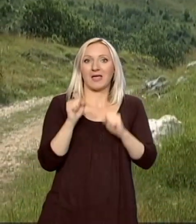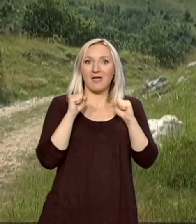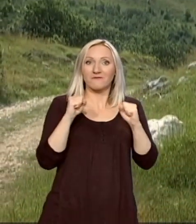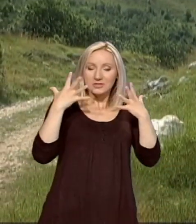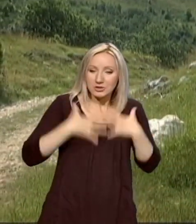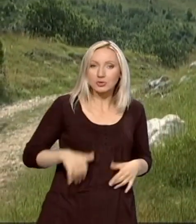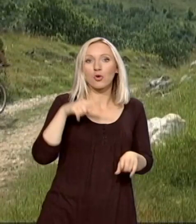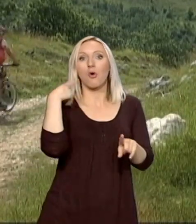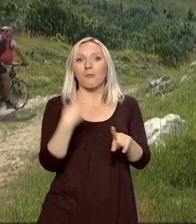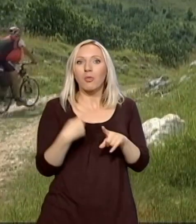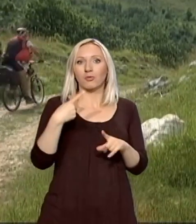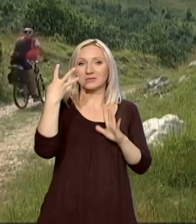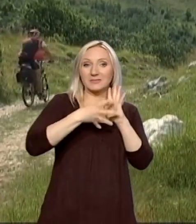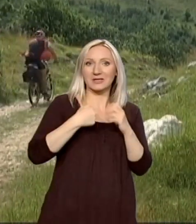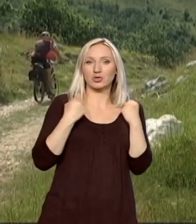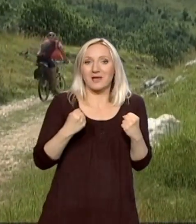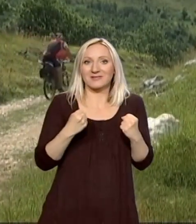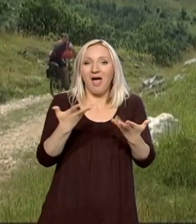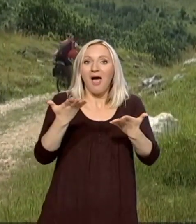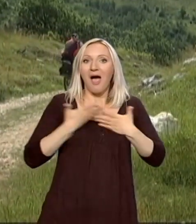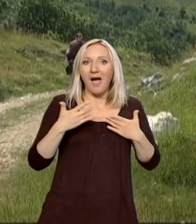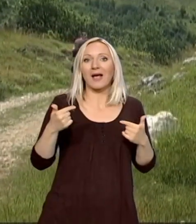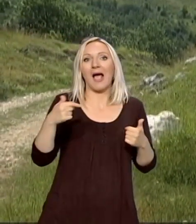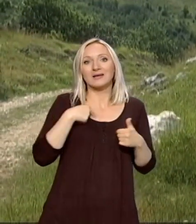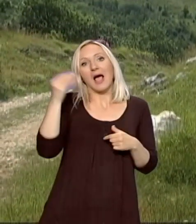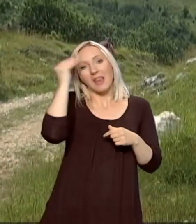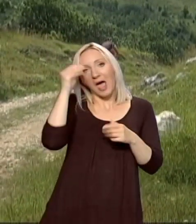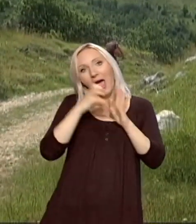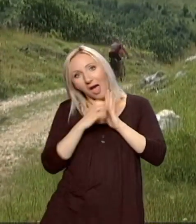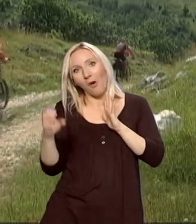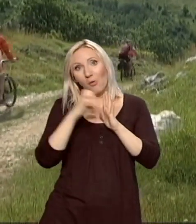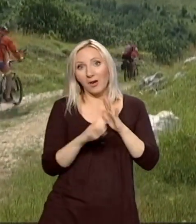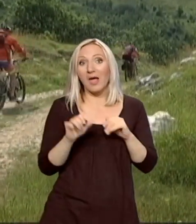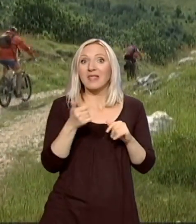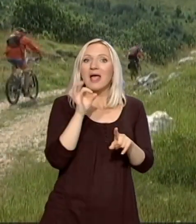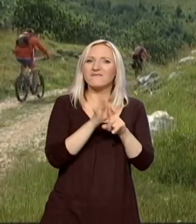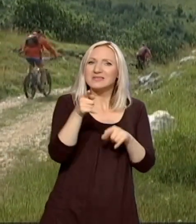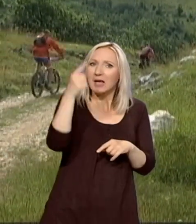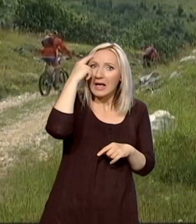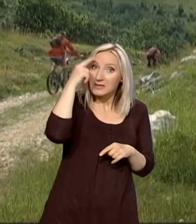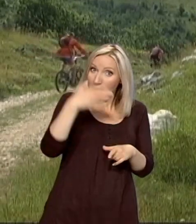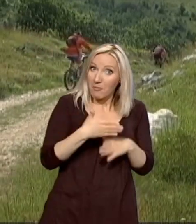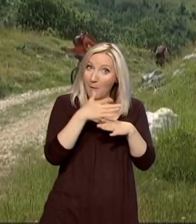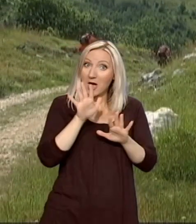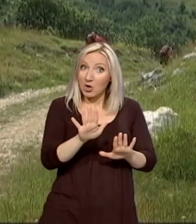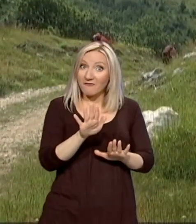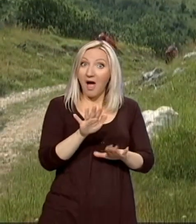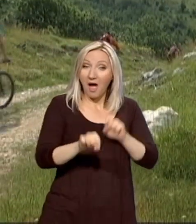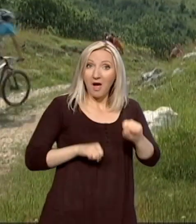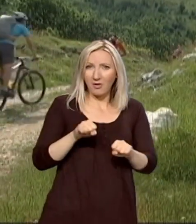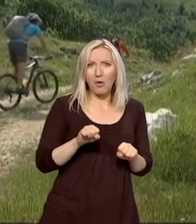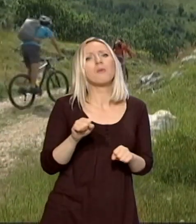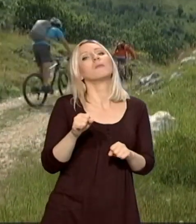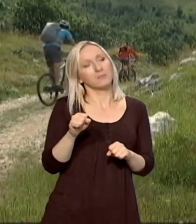za izazove u nauci. Jel fizika, odnosno znanje fizičkih zakona pomaže pri ovakvim rutama? Pomaže,